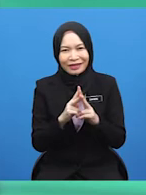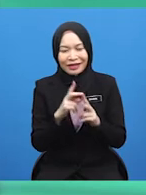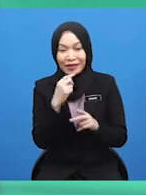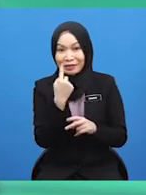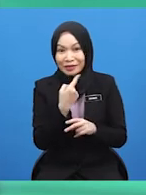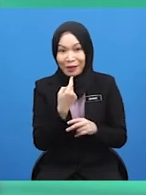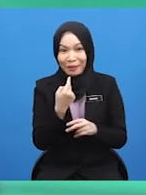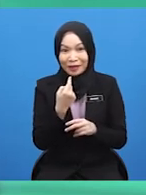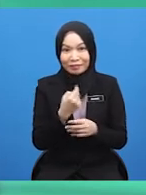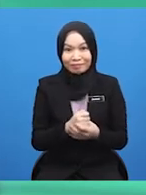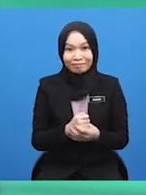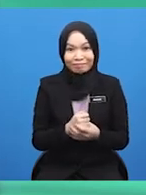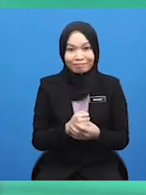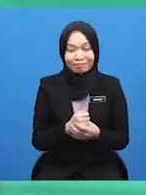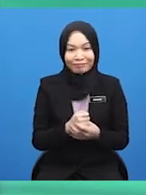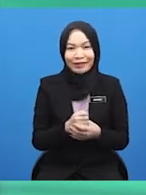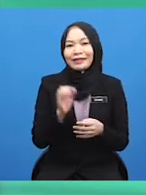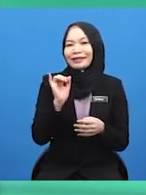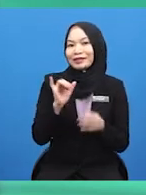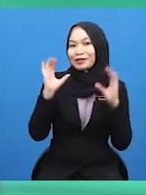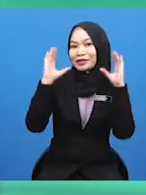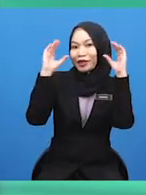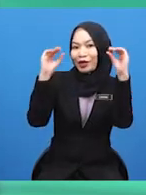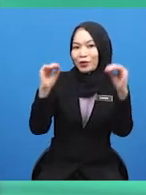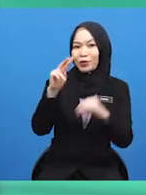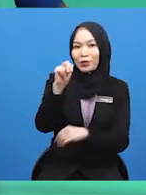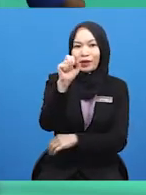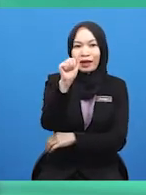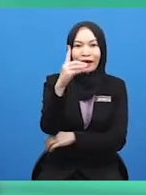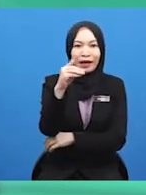Kita persilakan Cikgu Nadia.